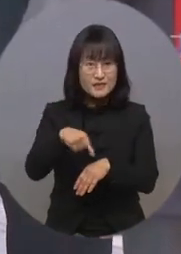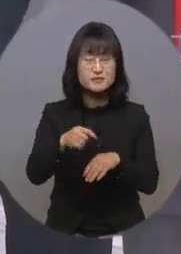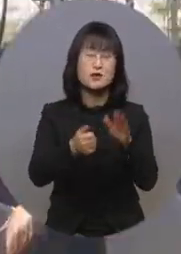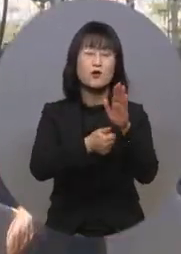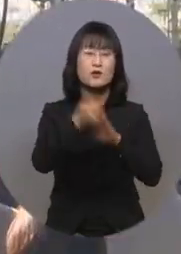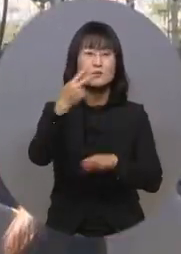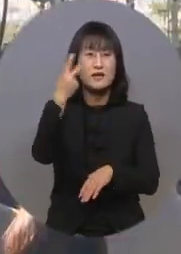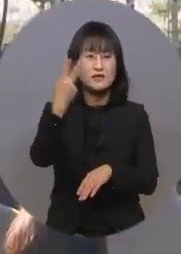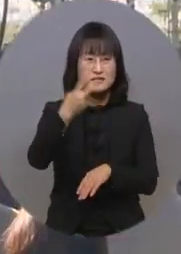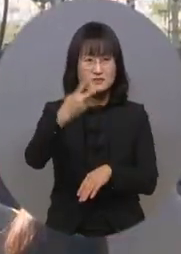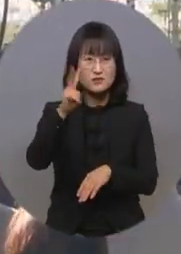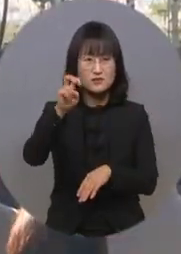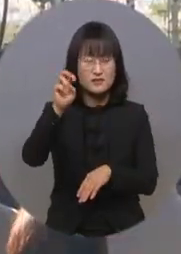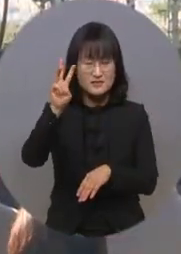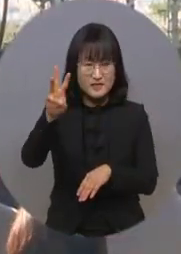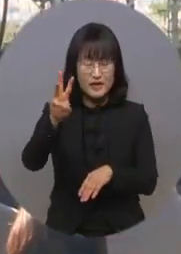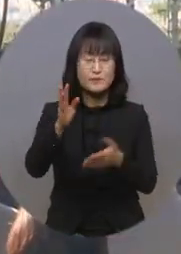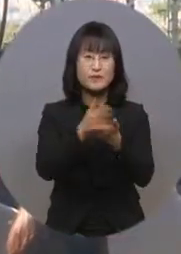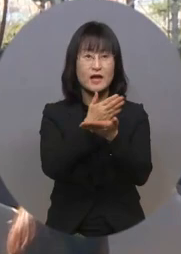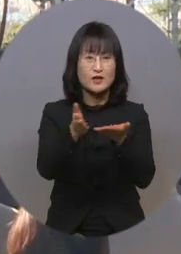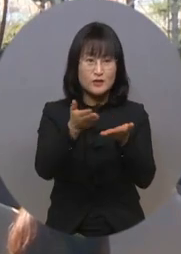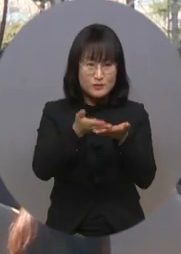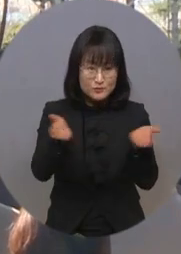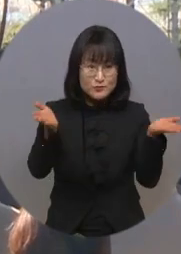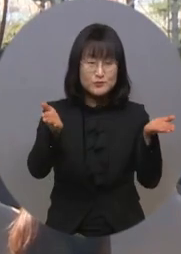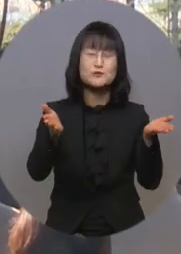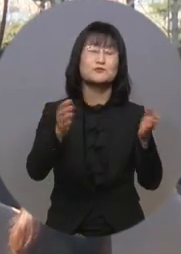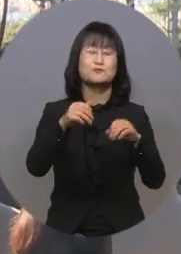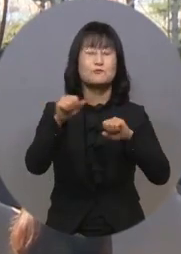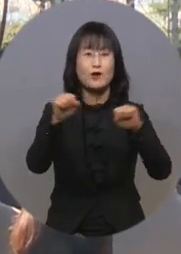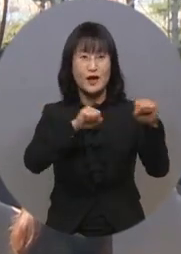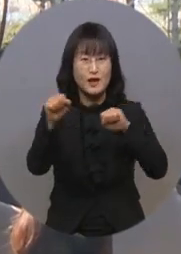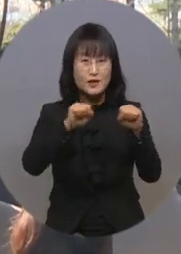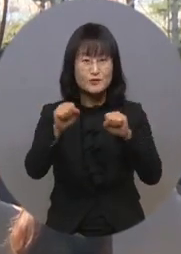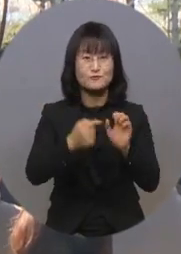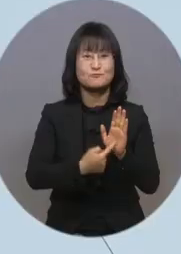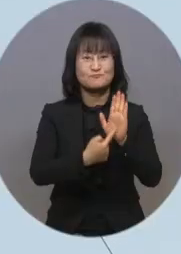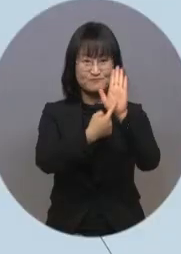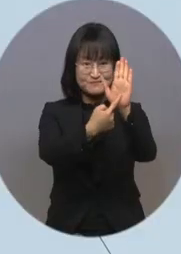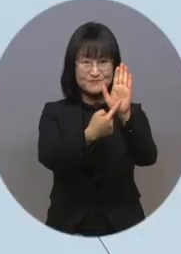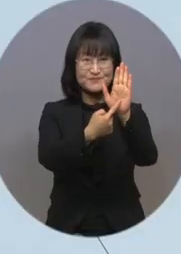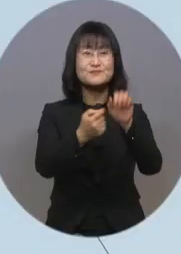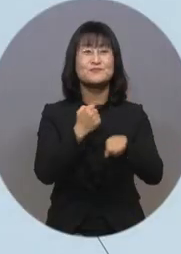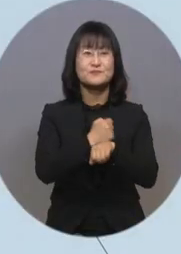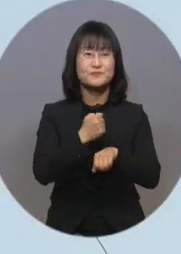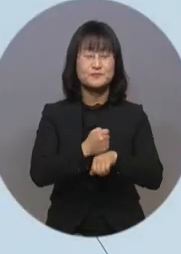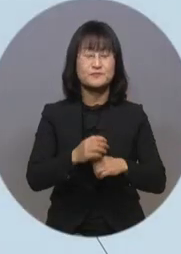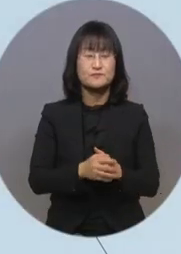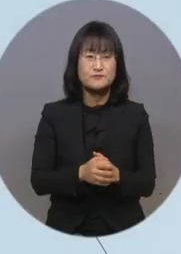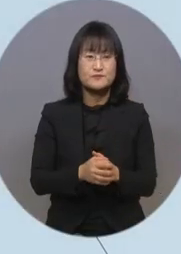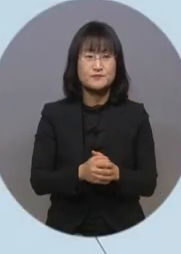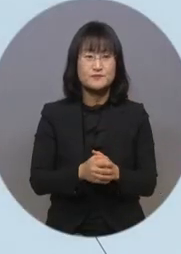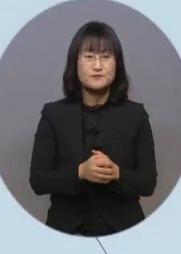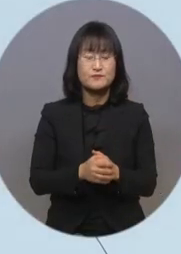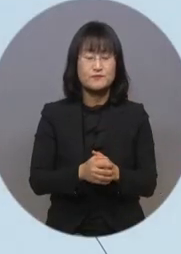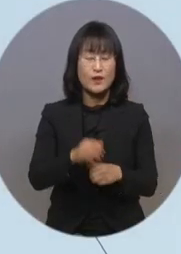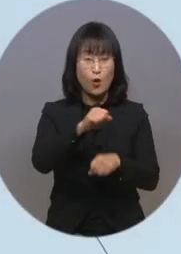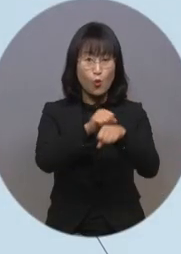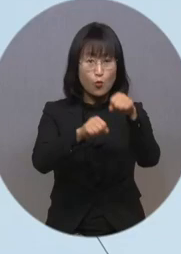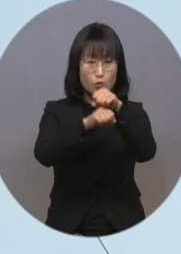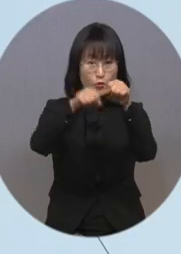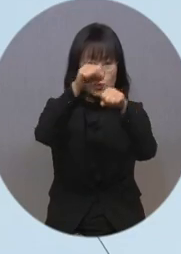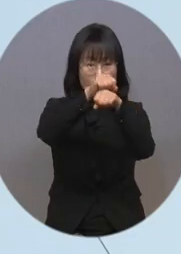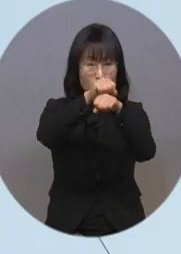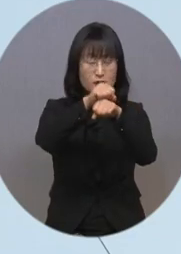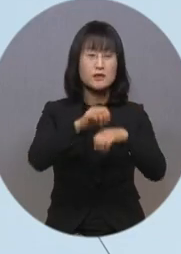희망 2023 나눔 캠페인을 알리는 사랑의 언도 탑 제막식이 열렸습니다 올해 전남 사랑의 온도탄 목표액은